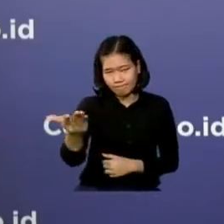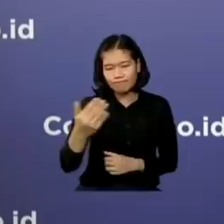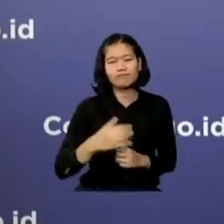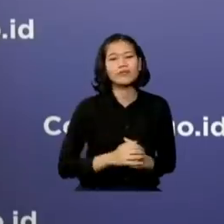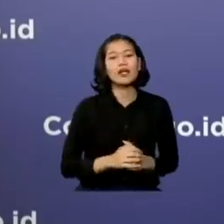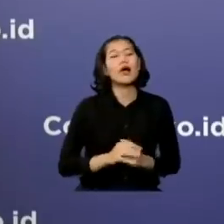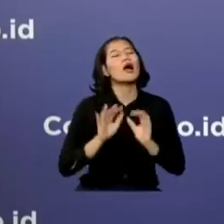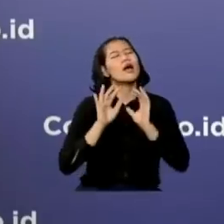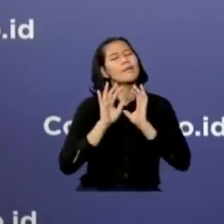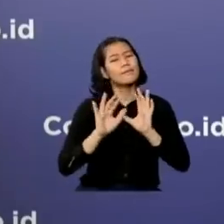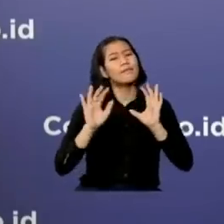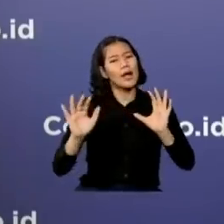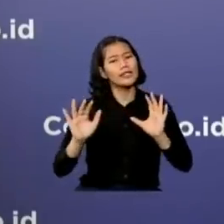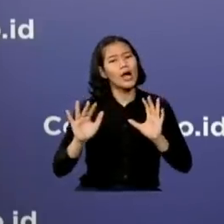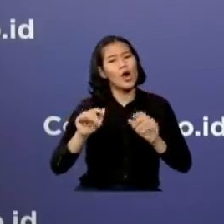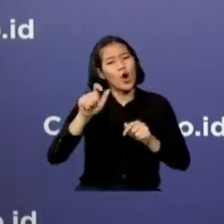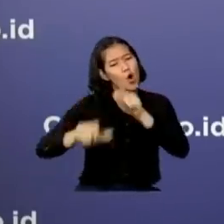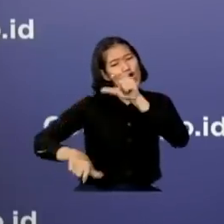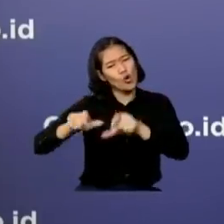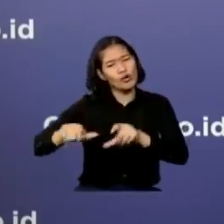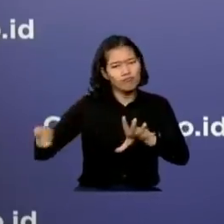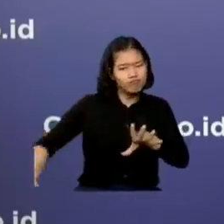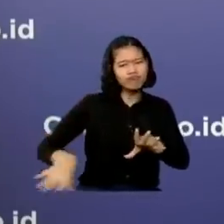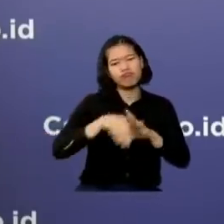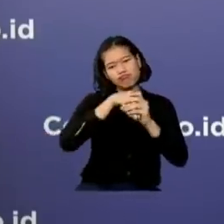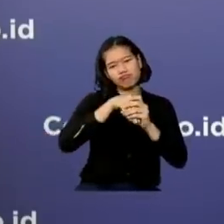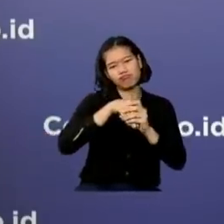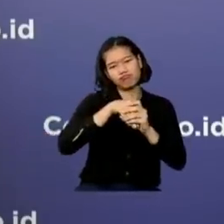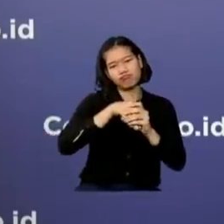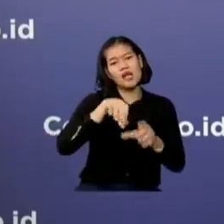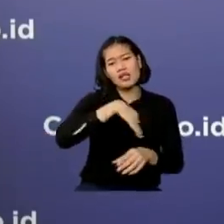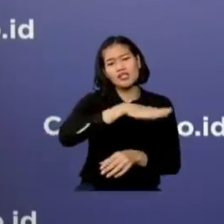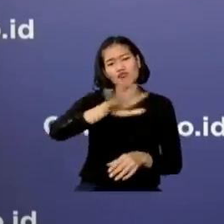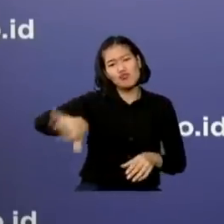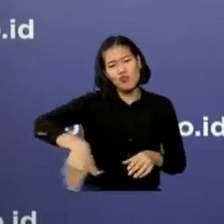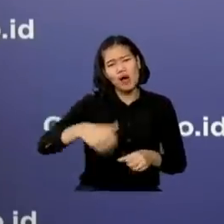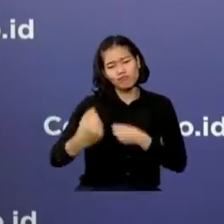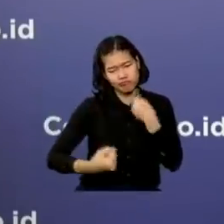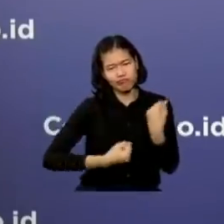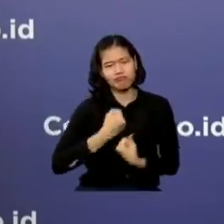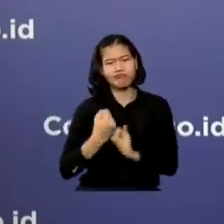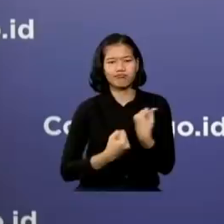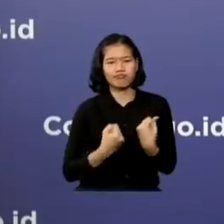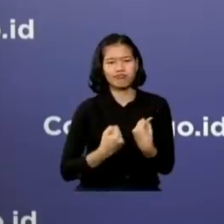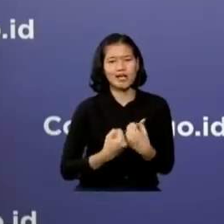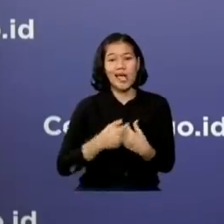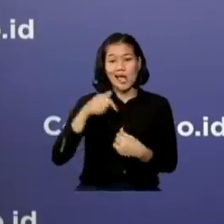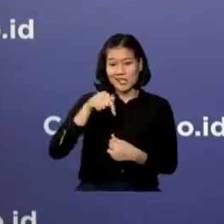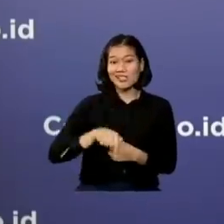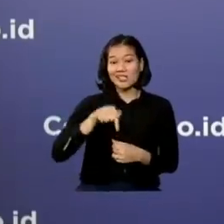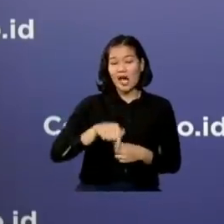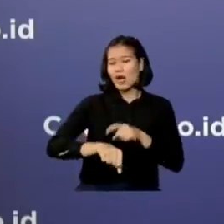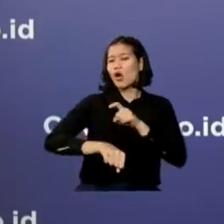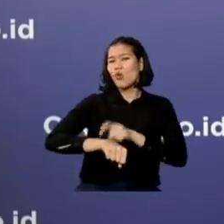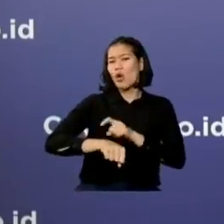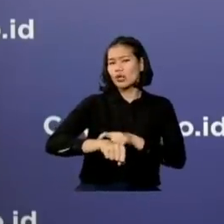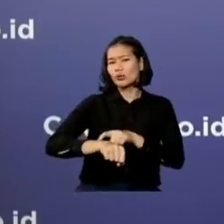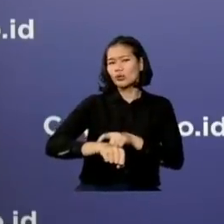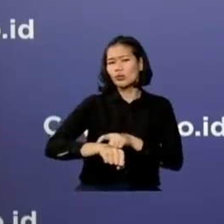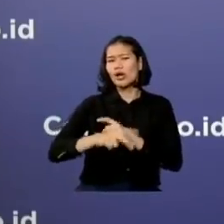banyak yang sudah berpartisipasi dan semuanya melakukan itu Hai saatnya sekarang